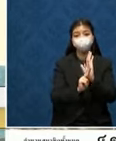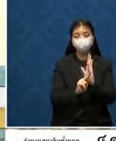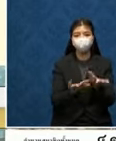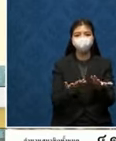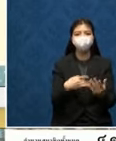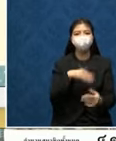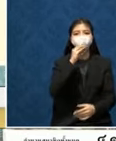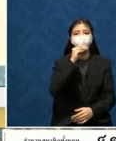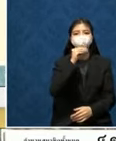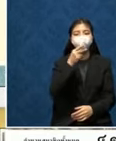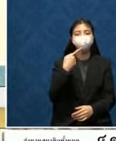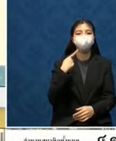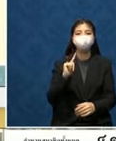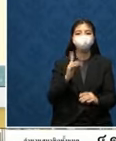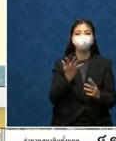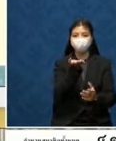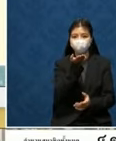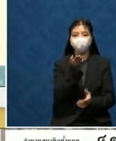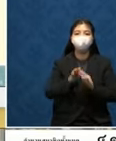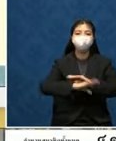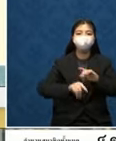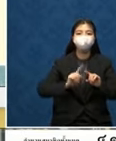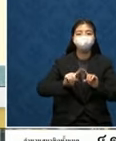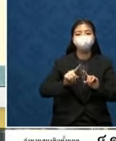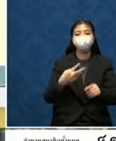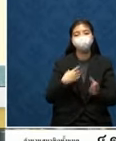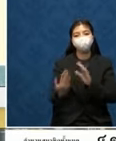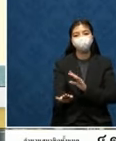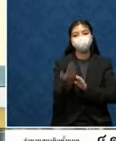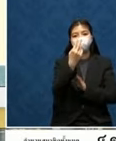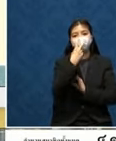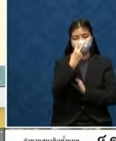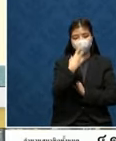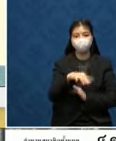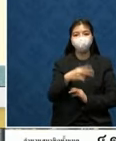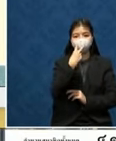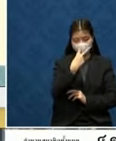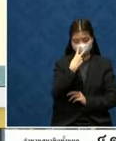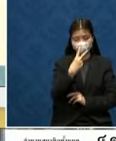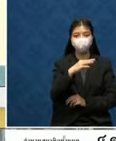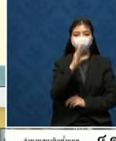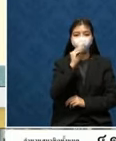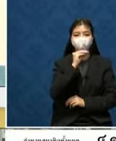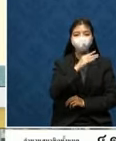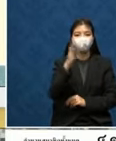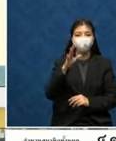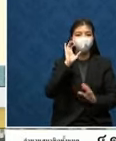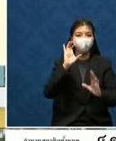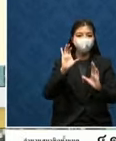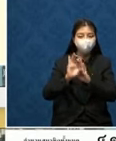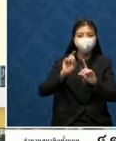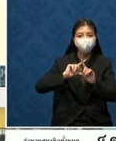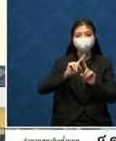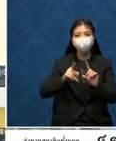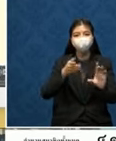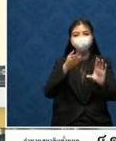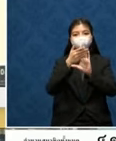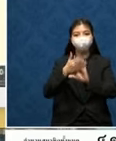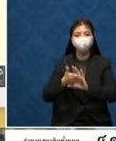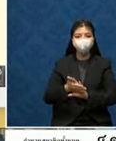เปล่าๆไม่ได้อะไรขึ้นมาหรอกครับนะเมื่อเช้าผมก็สังเกตดูก็พูดหลายอย่างเหมือนกันนะเอารูปโน้นรูปนี้ออกมาอะไรออกมา